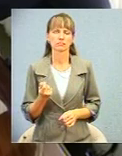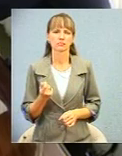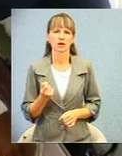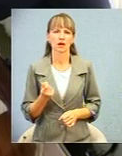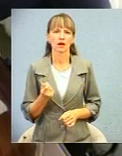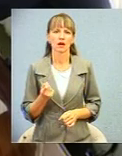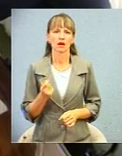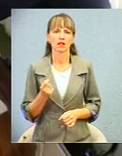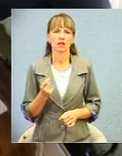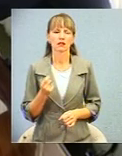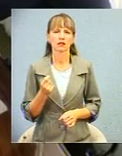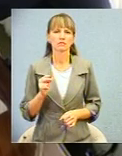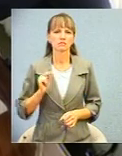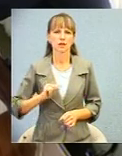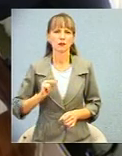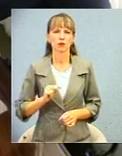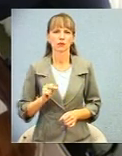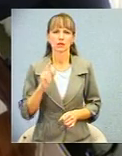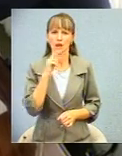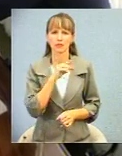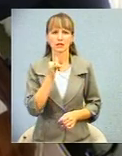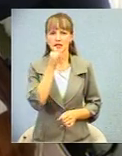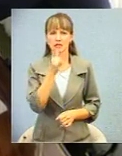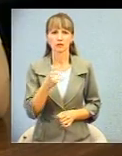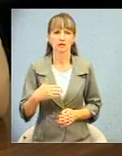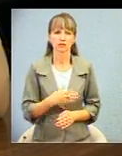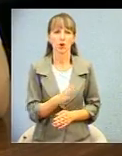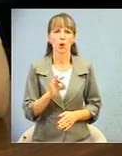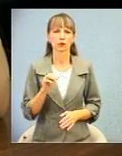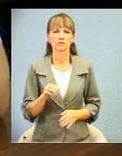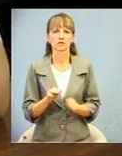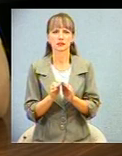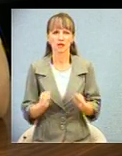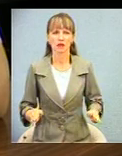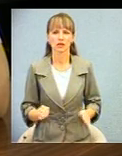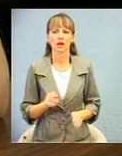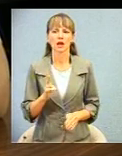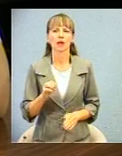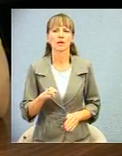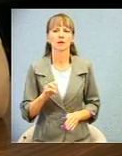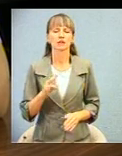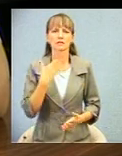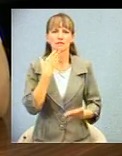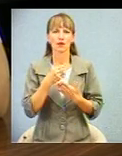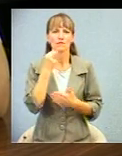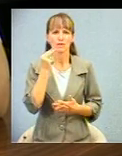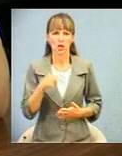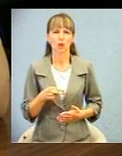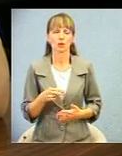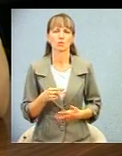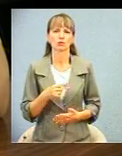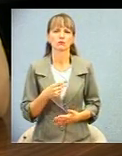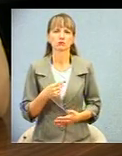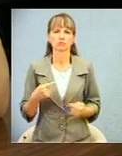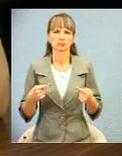не спрацював і не зміг уйти від скали. Капітан повністю свою вину признав, так що